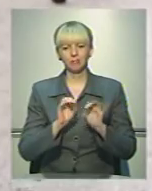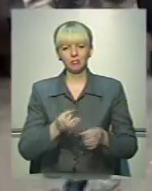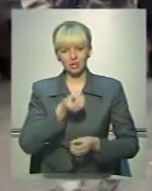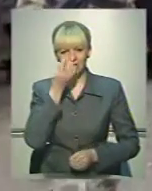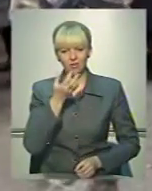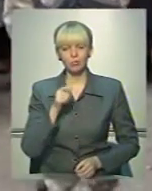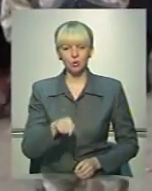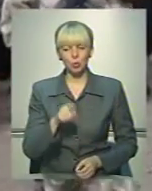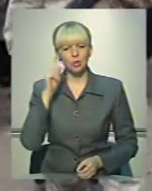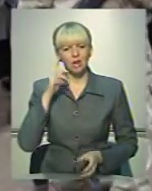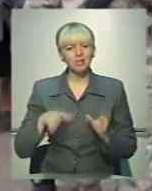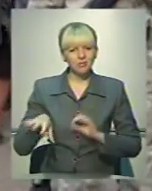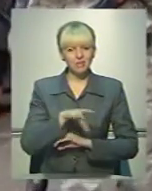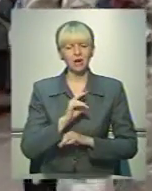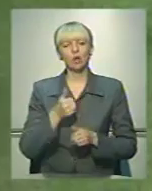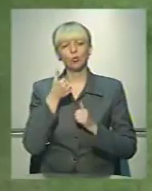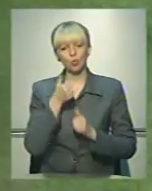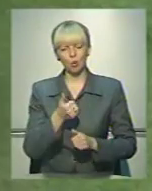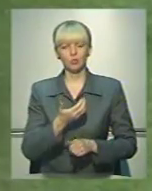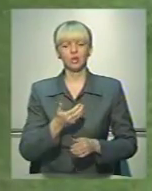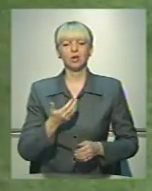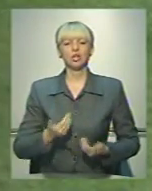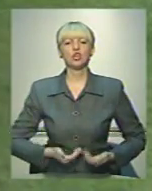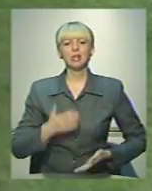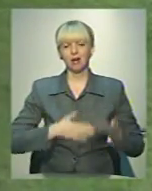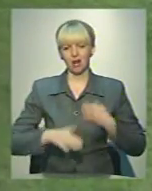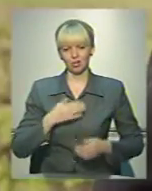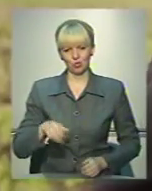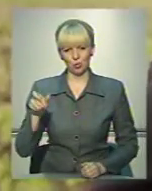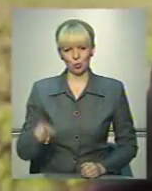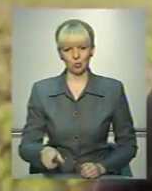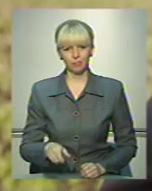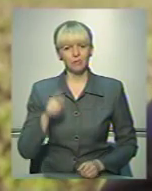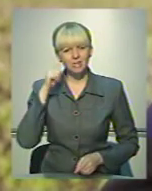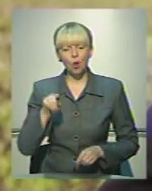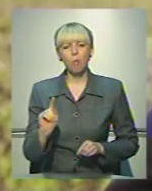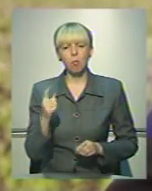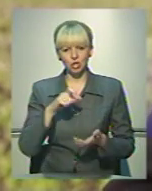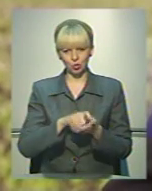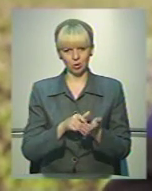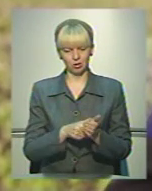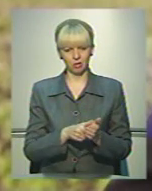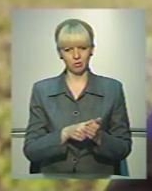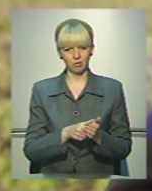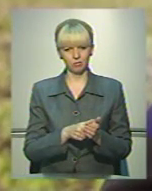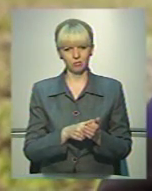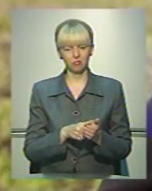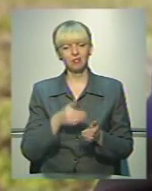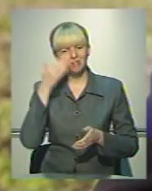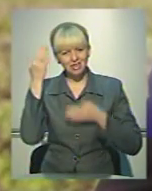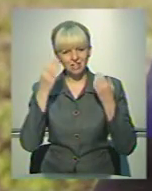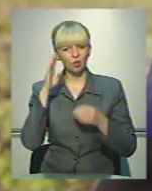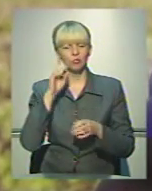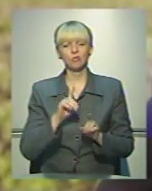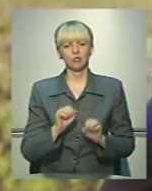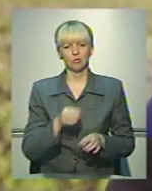квітами. Тут його знали всі, як дуже добру та життєрадісну людину. Знаю його з першого класу. Веселий хлопчик, що